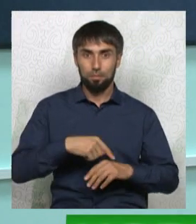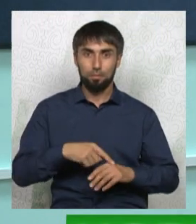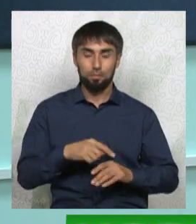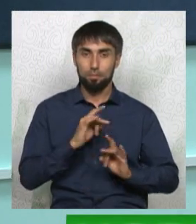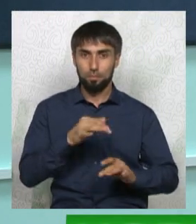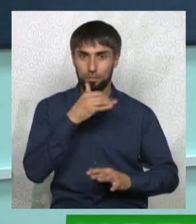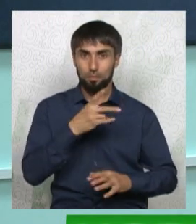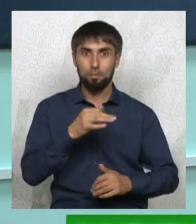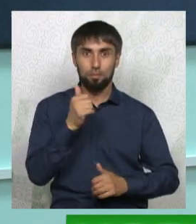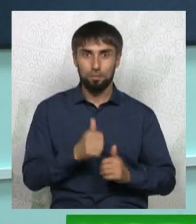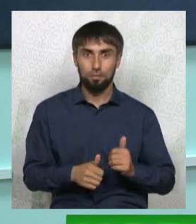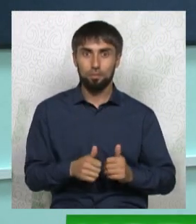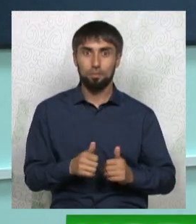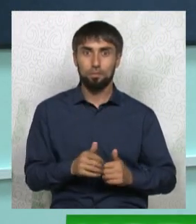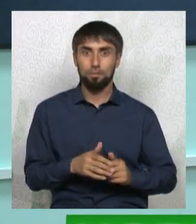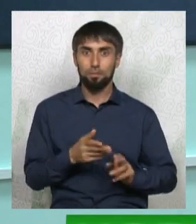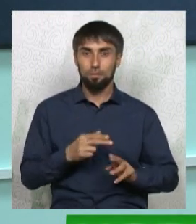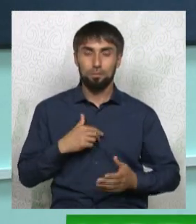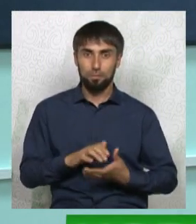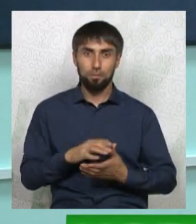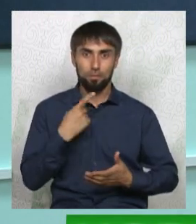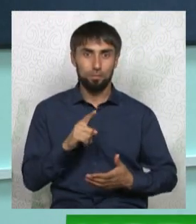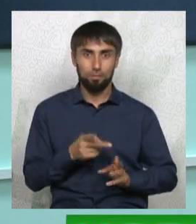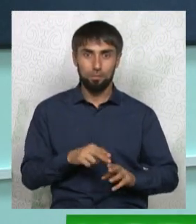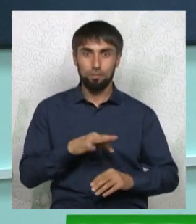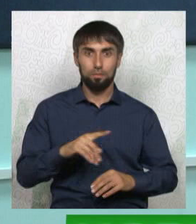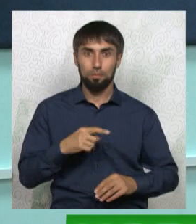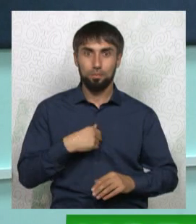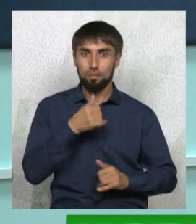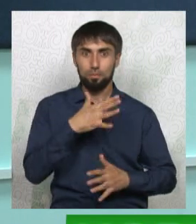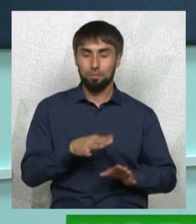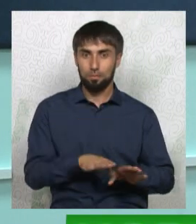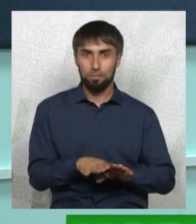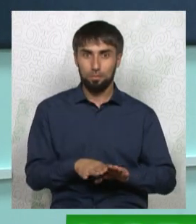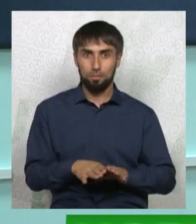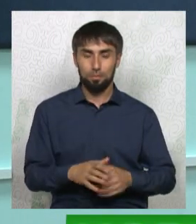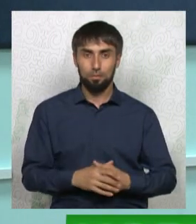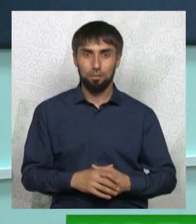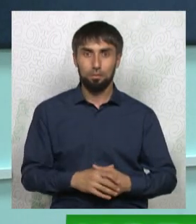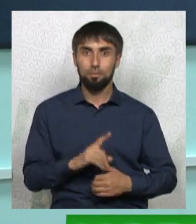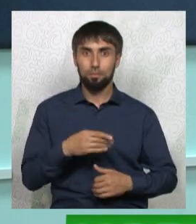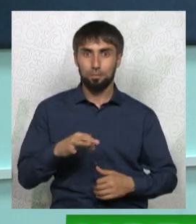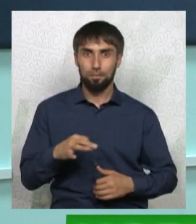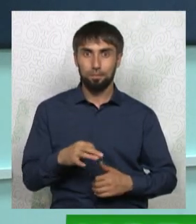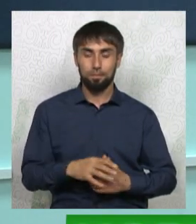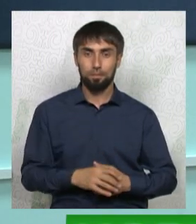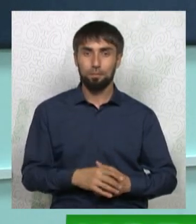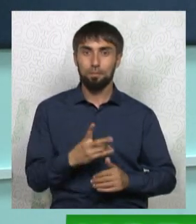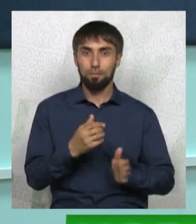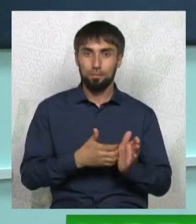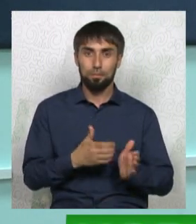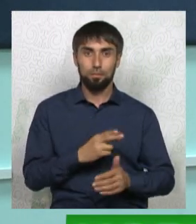описать не может, но всегда, даже среди моих знакомых говорят, что это то, что мы ни с чем не можем сравнить, потому что